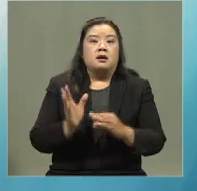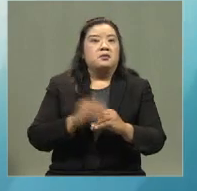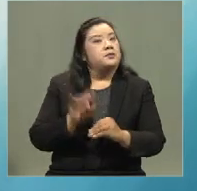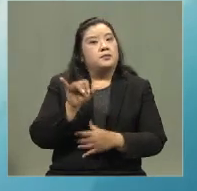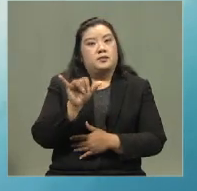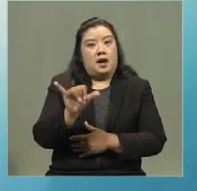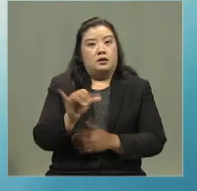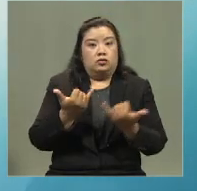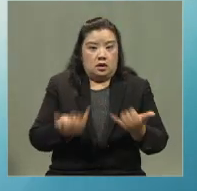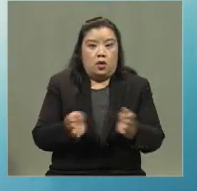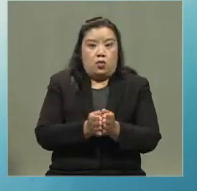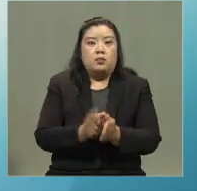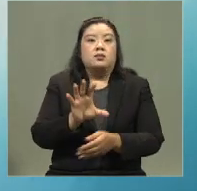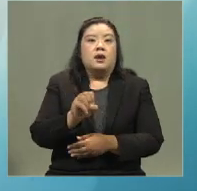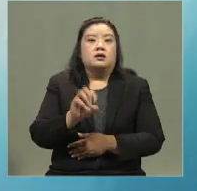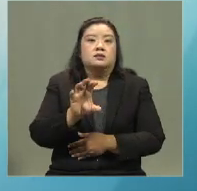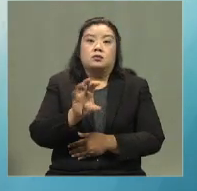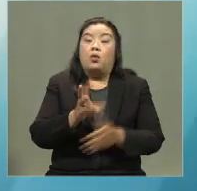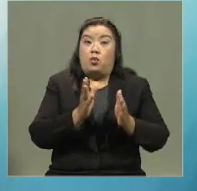รายและเสียชีวิตไม่เพิ่มขึ้นก็เป็นข่าวดีนะครับอยู่ที่56